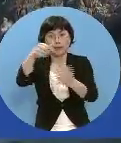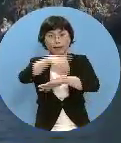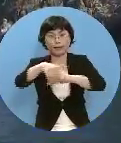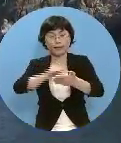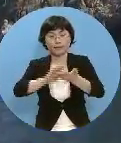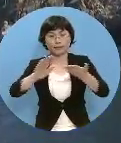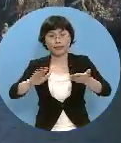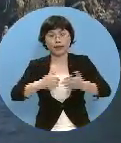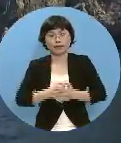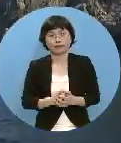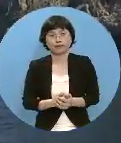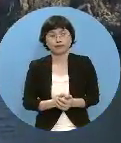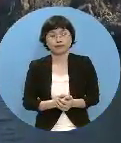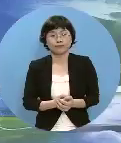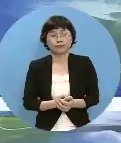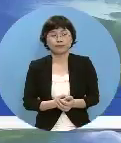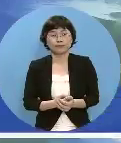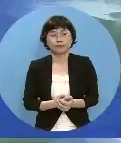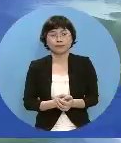계획입니다.